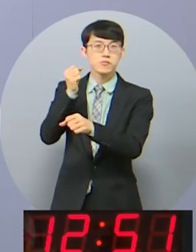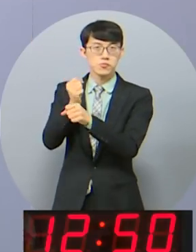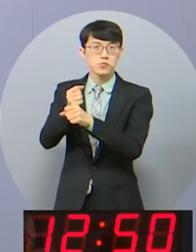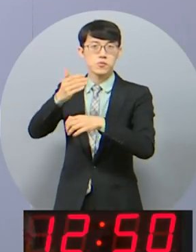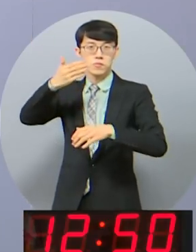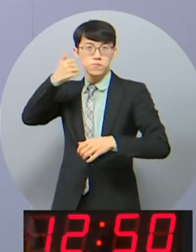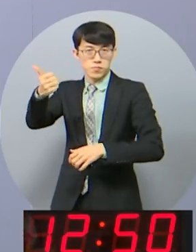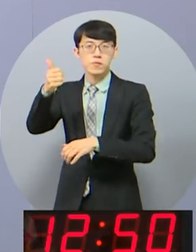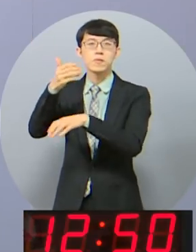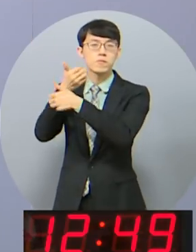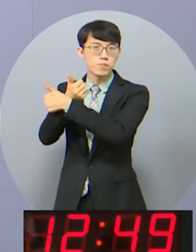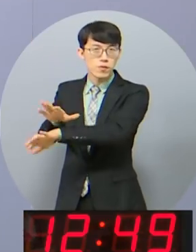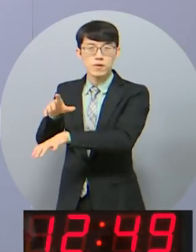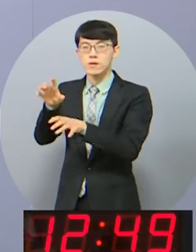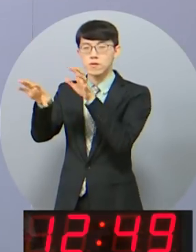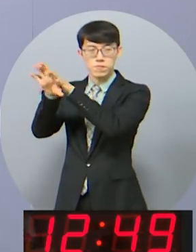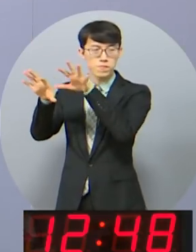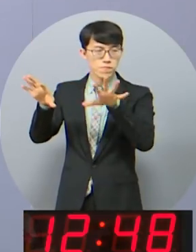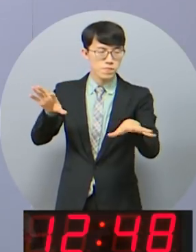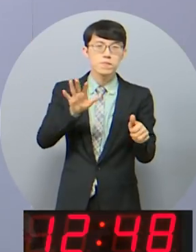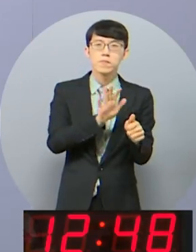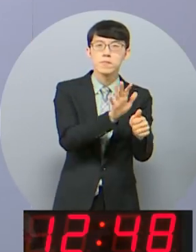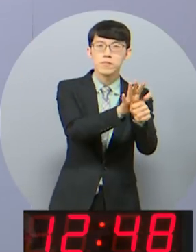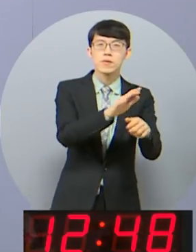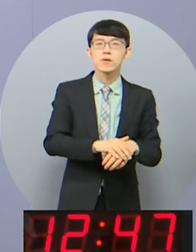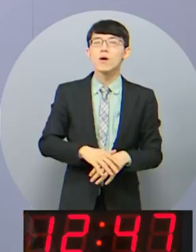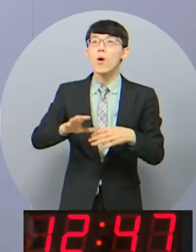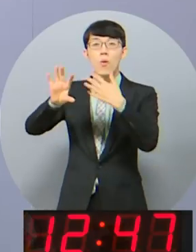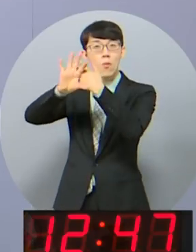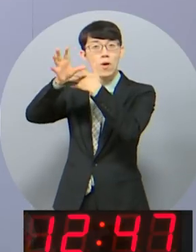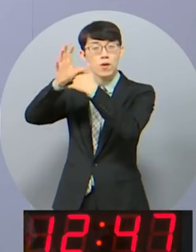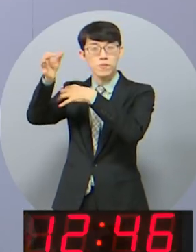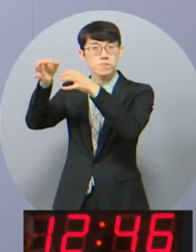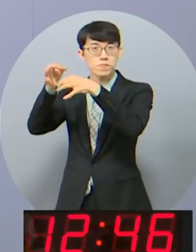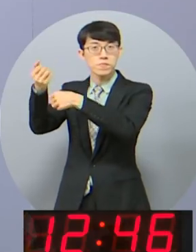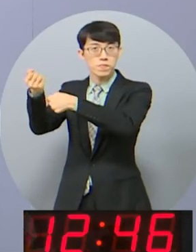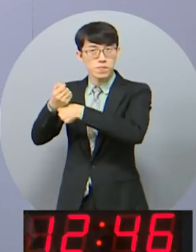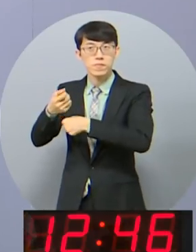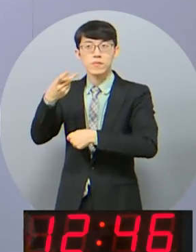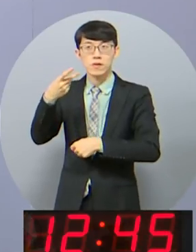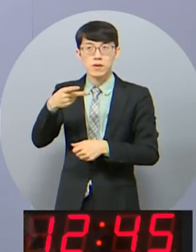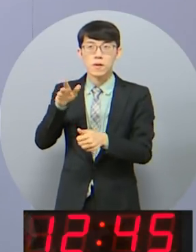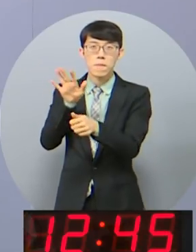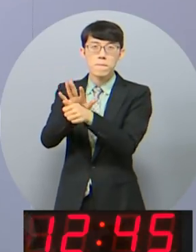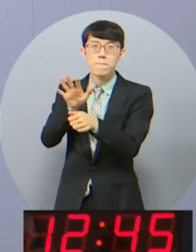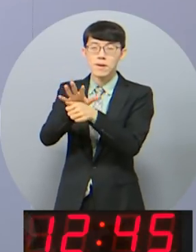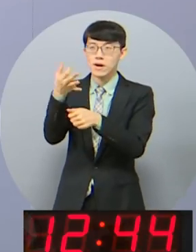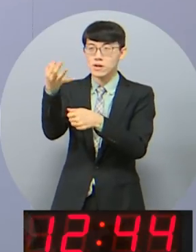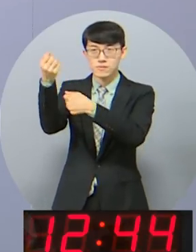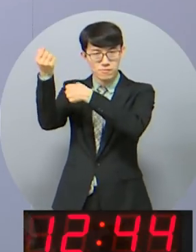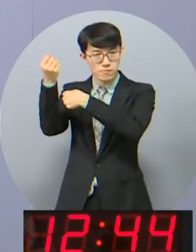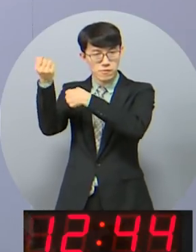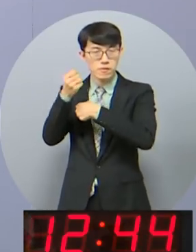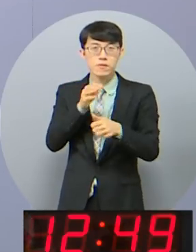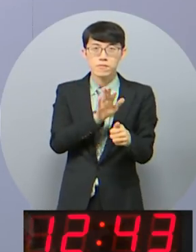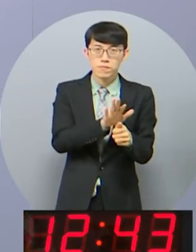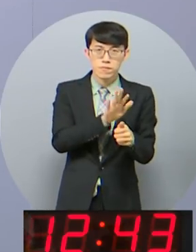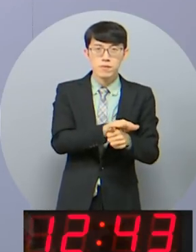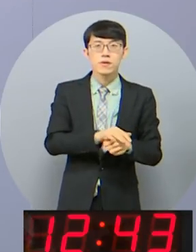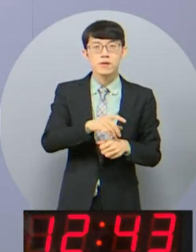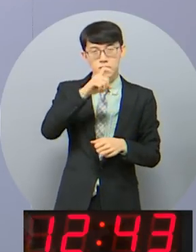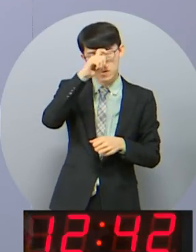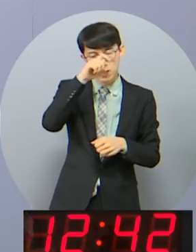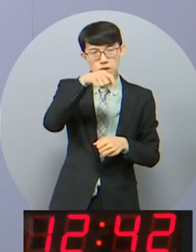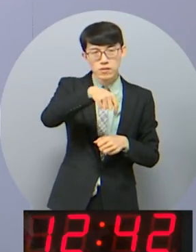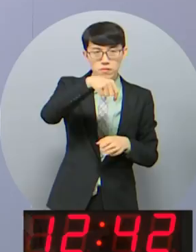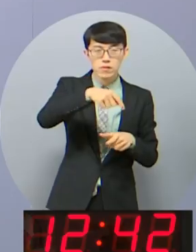进行招商引资，媒合与引进国内市场上的活水资金，协助在地企